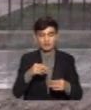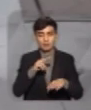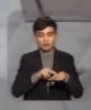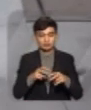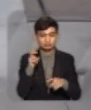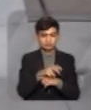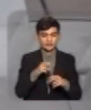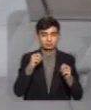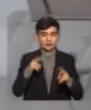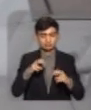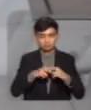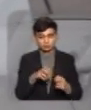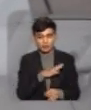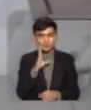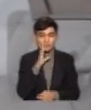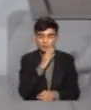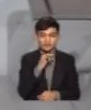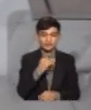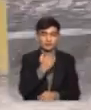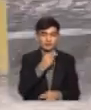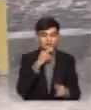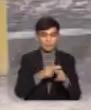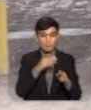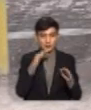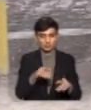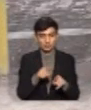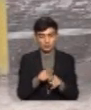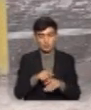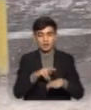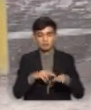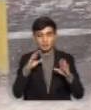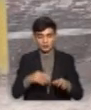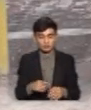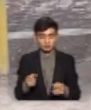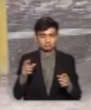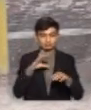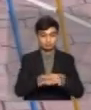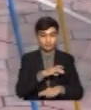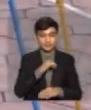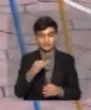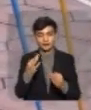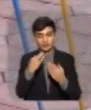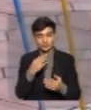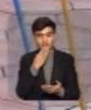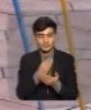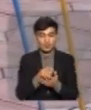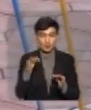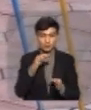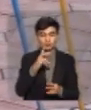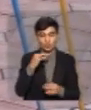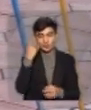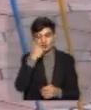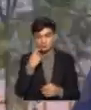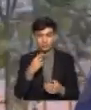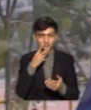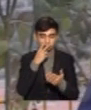органы опеки мать мальчика ее младшую сестру мы застали в отделе полиции они рассказали свою версию но попросили не показывать